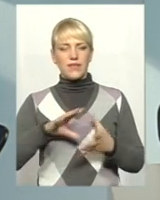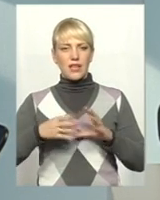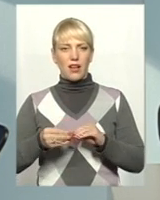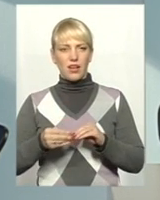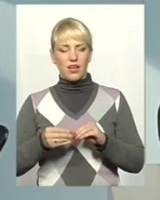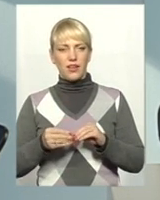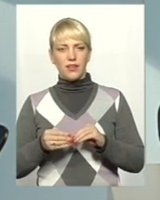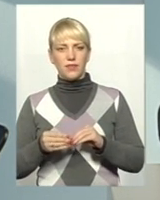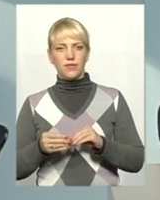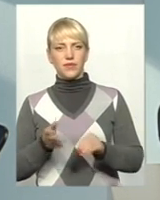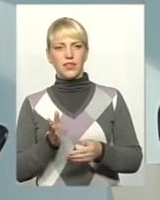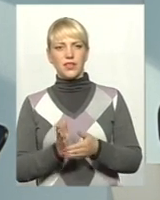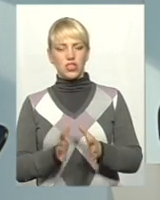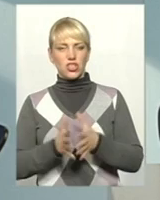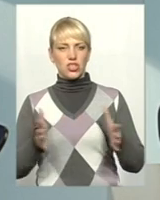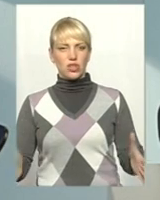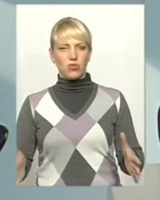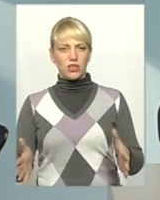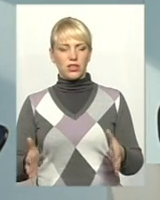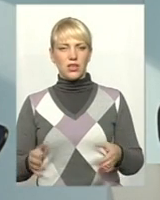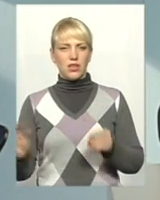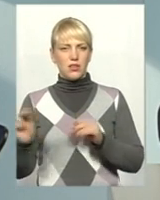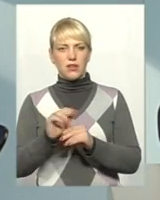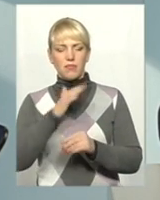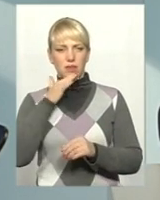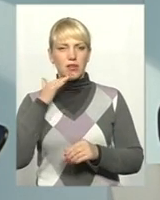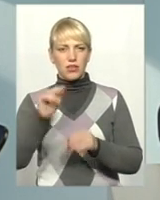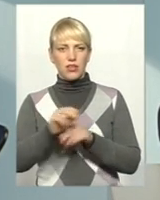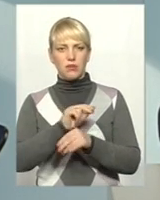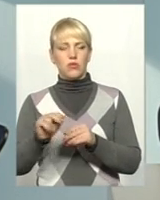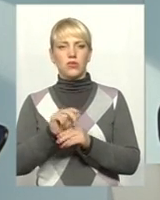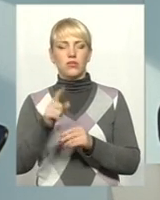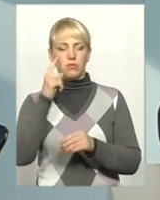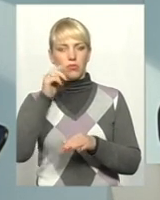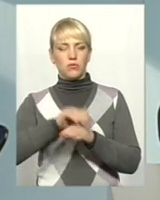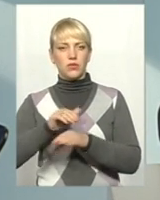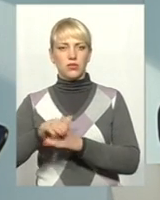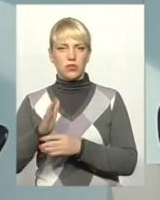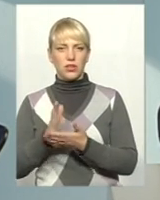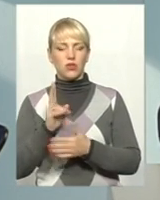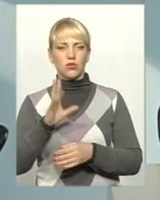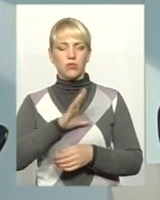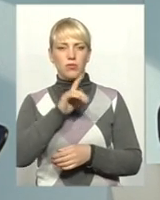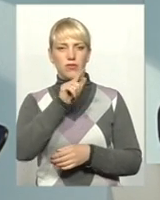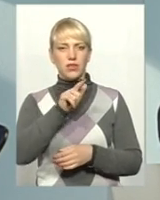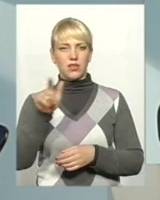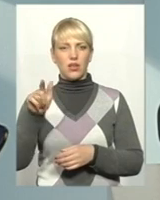ведуться такі широкомасштабні ремонтні роботи, це дуже помітно. хто побував в тих